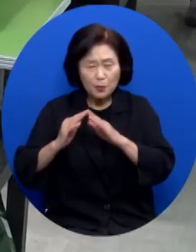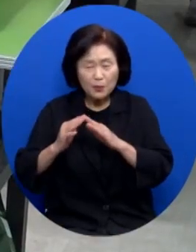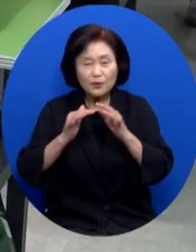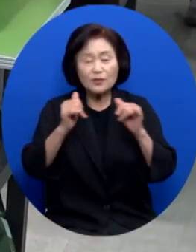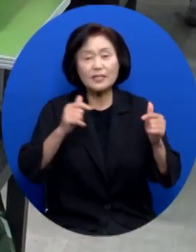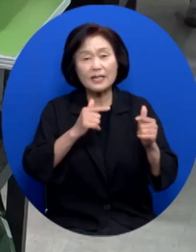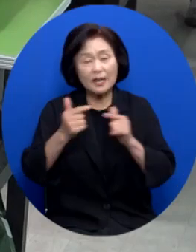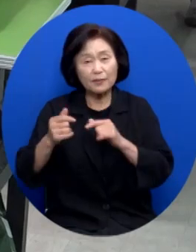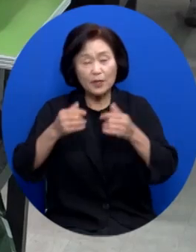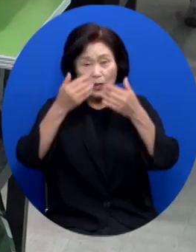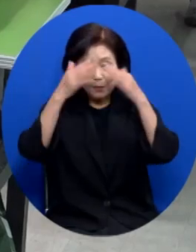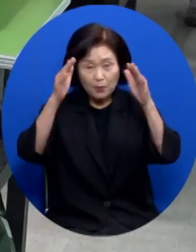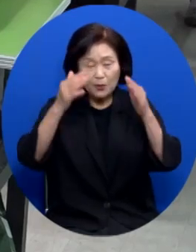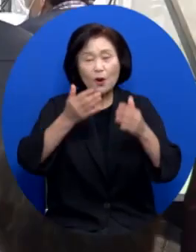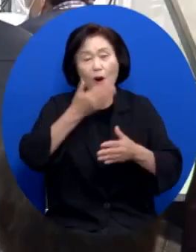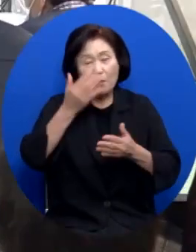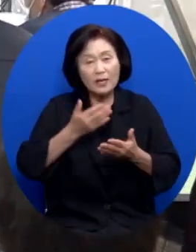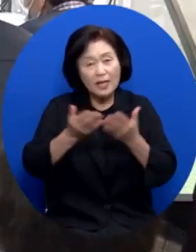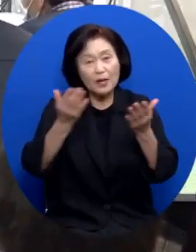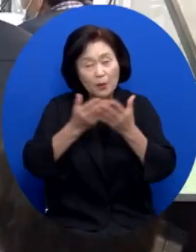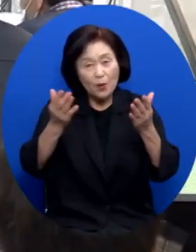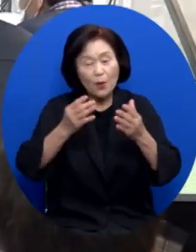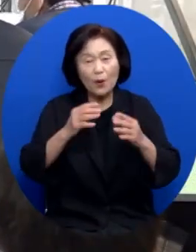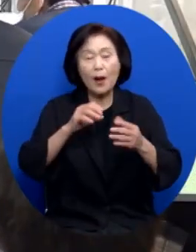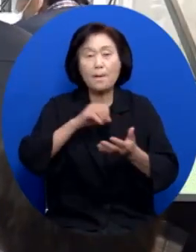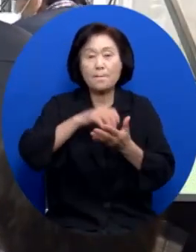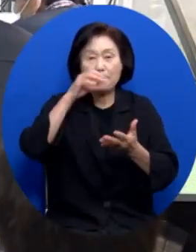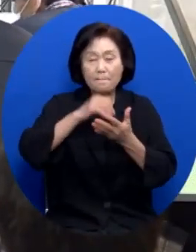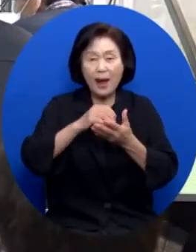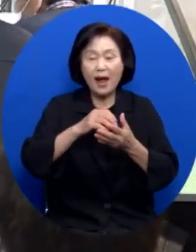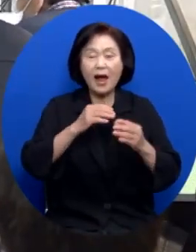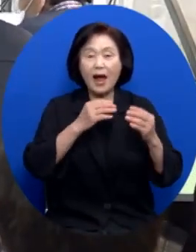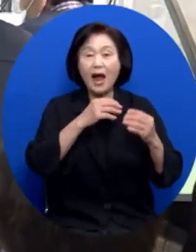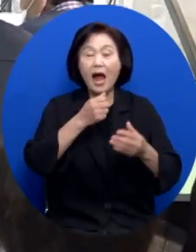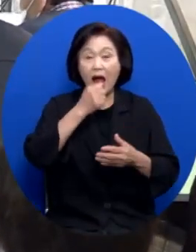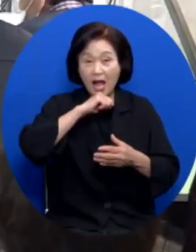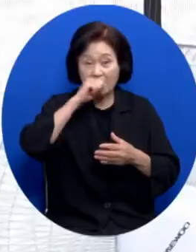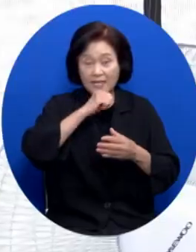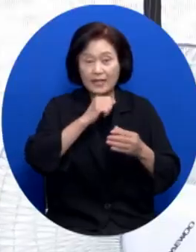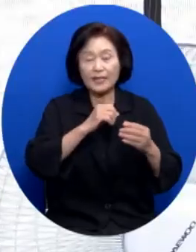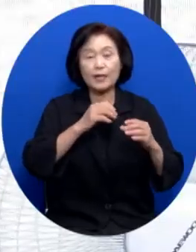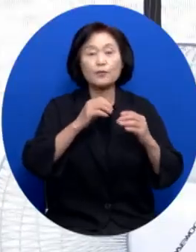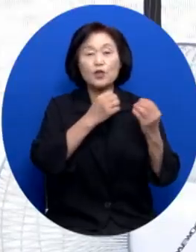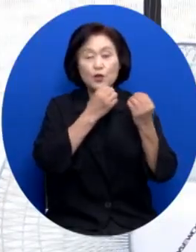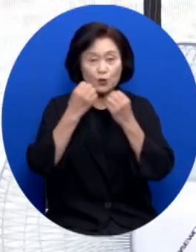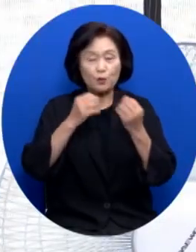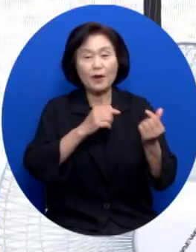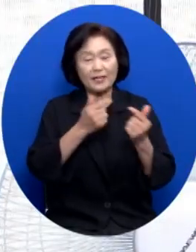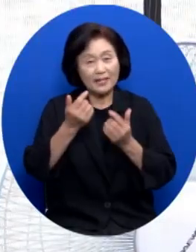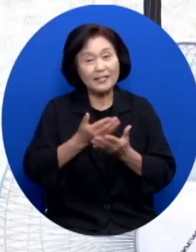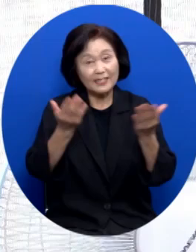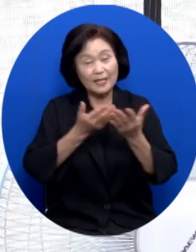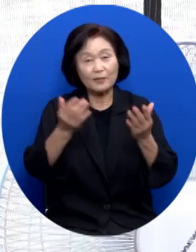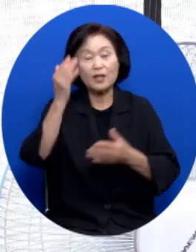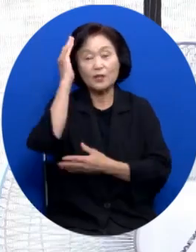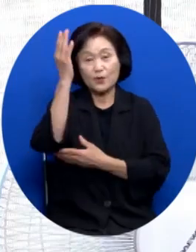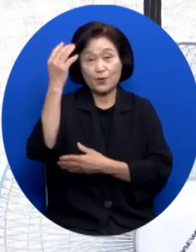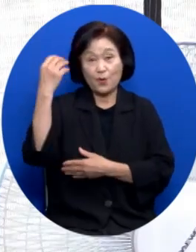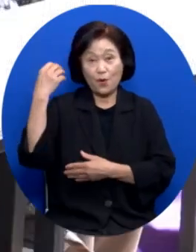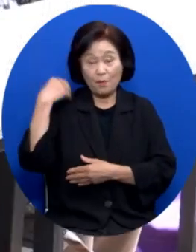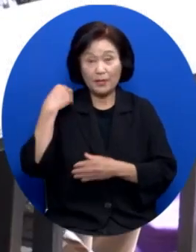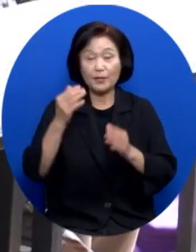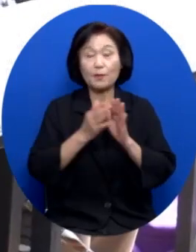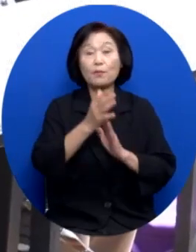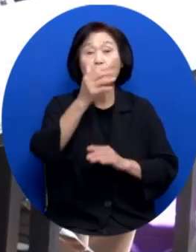동참하고 빵과 아이스크림, 수박 등을 전달했습니다. 배식에 앞서 드린 예배에서 설교를 전한 세계